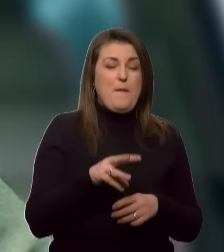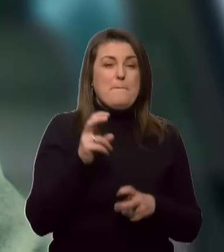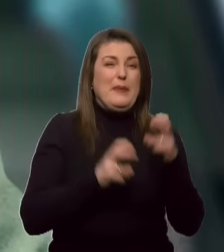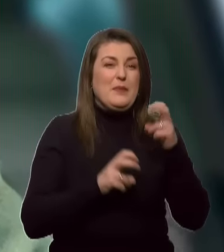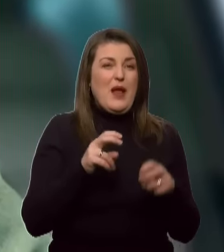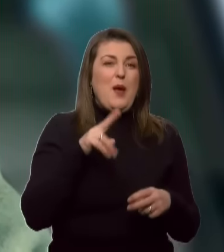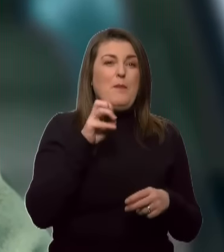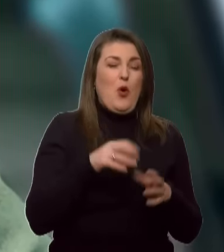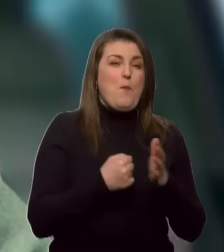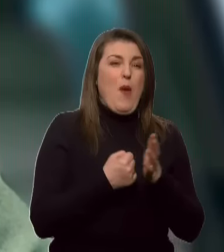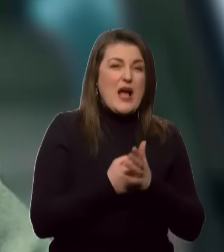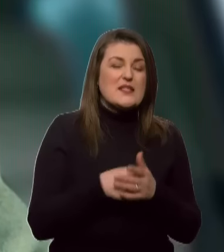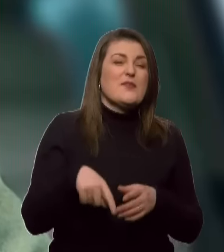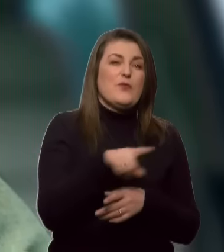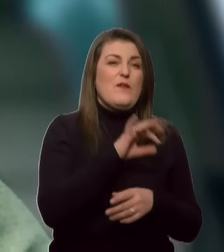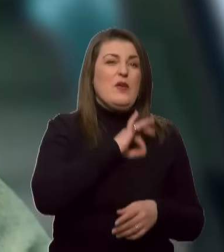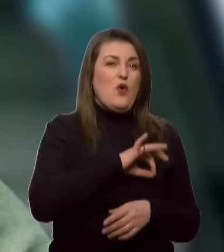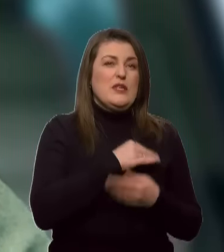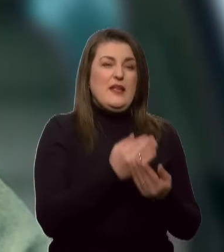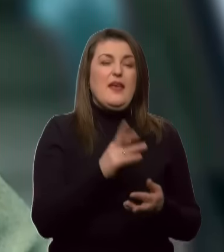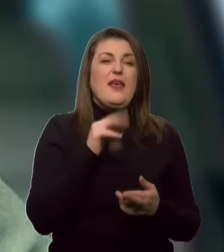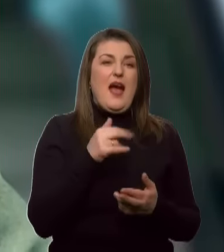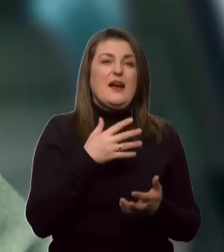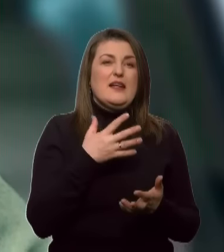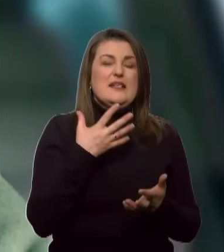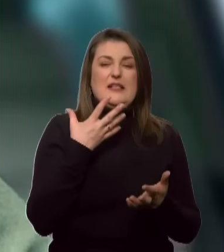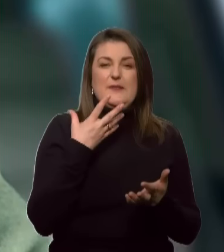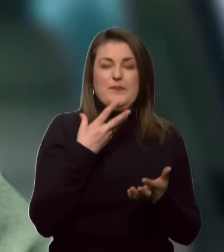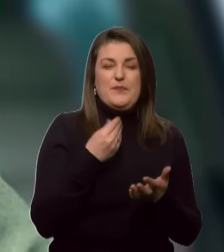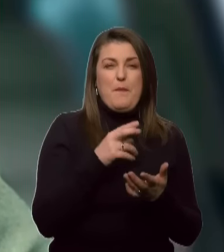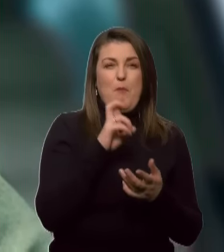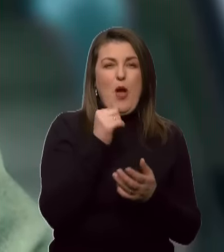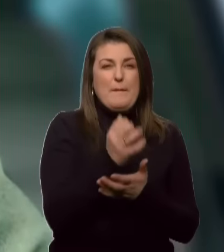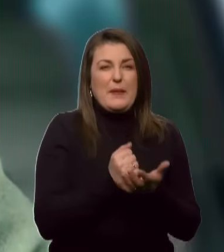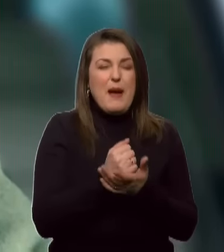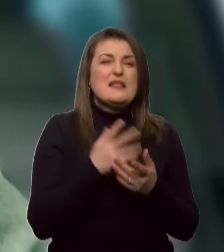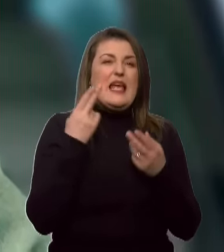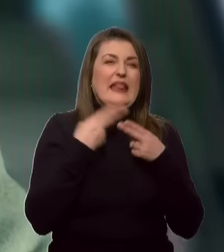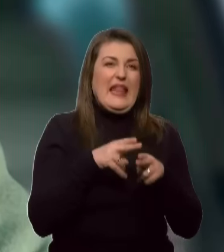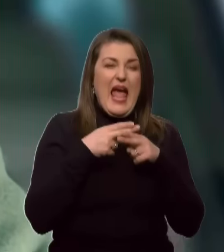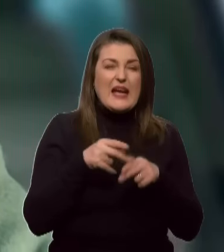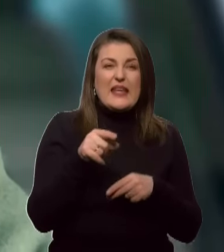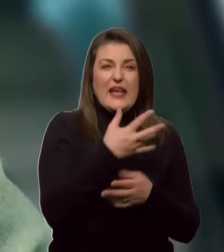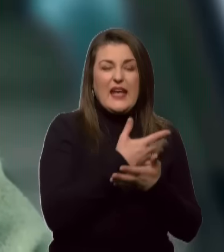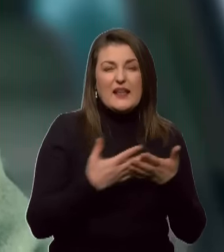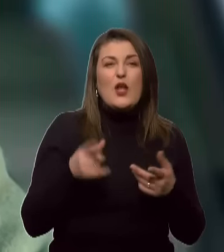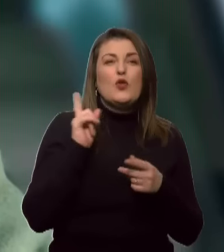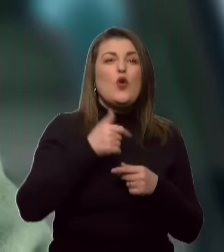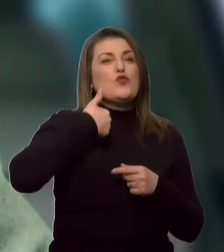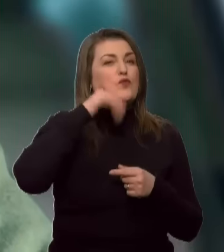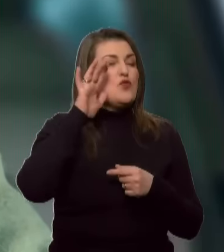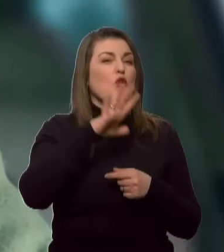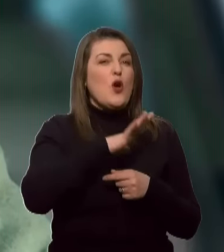підприємств, промислових баз, вони використовували їх як свої склади боєприпасів та військової техніки. Тож вчора